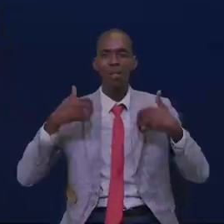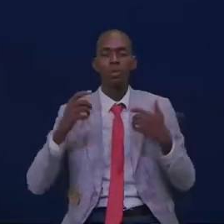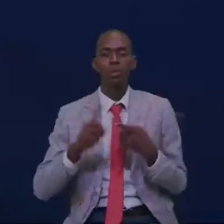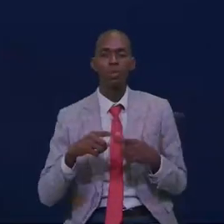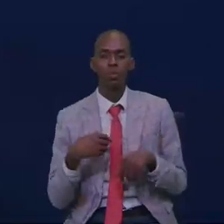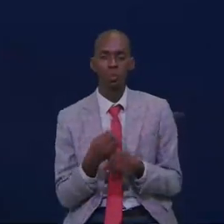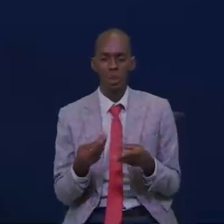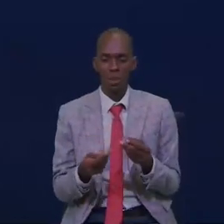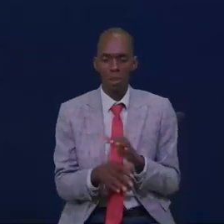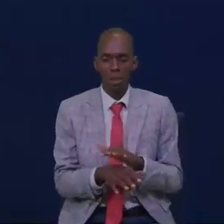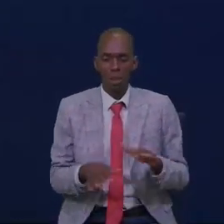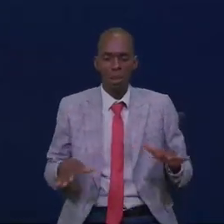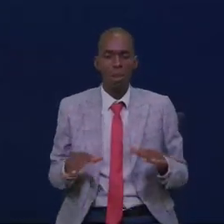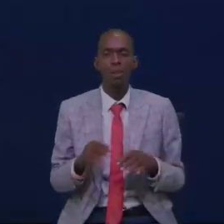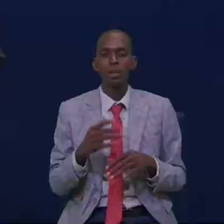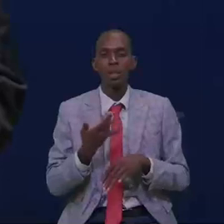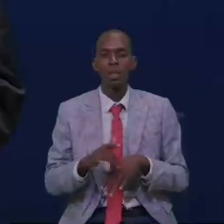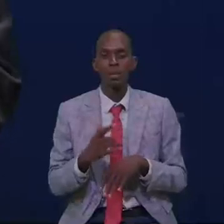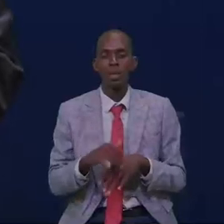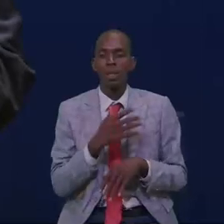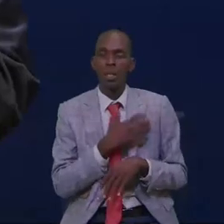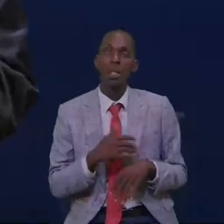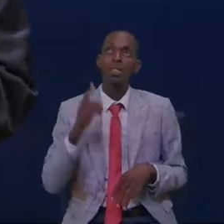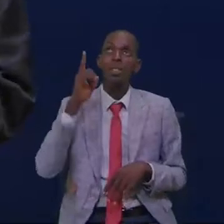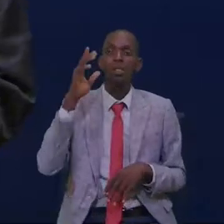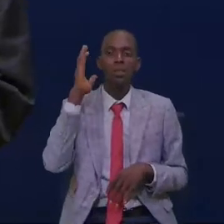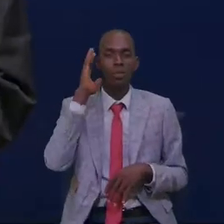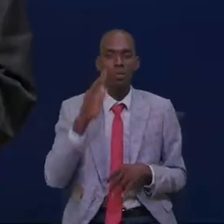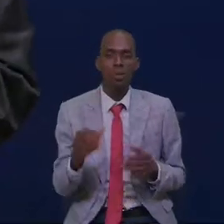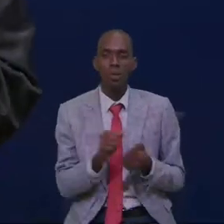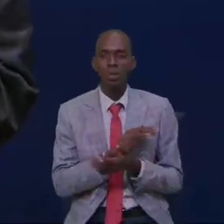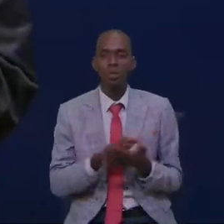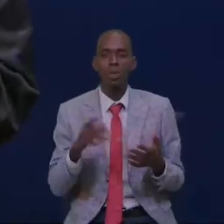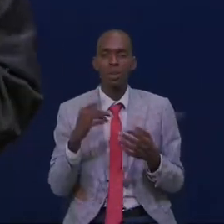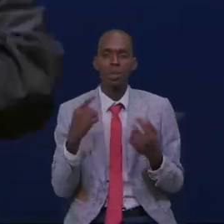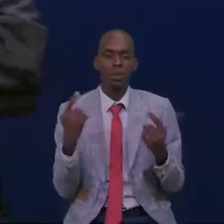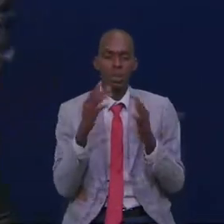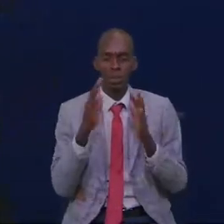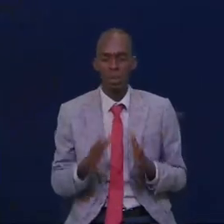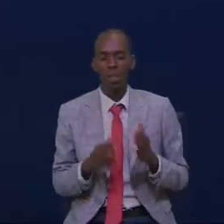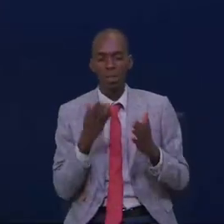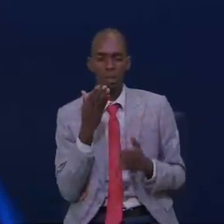la terre en solitude et en exterminera les pécheurs.